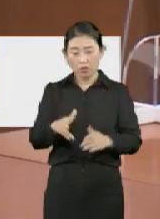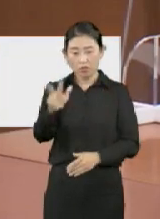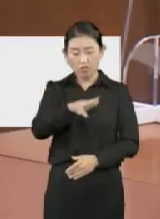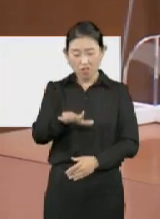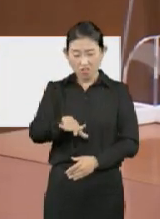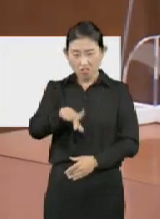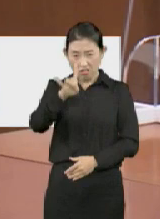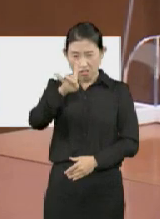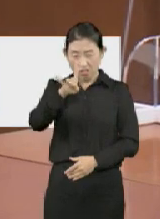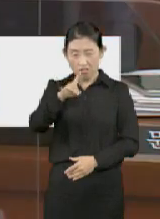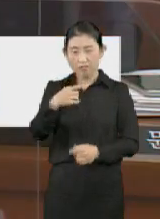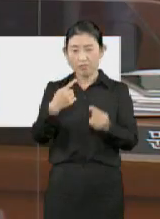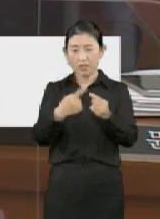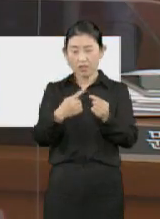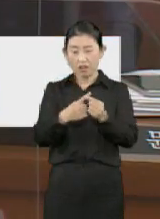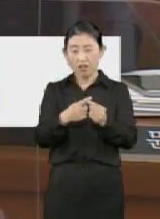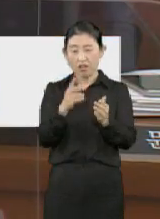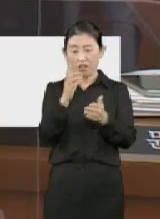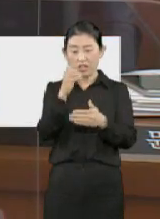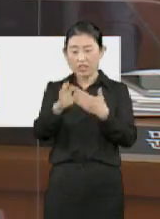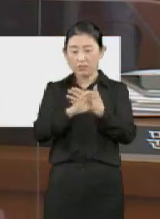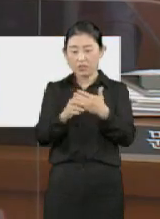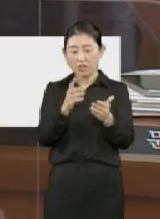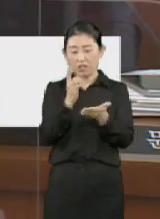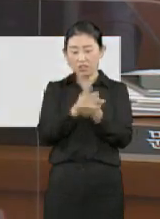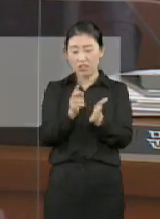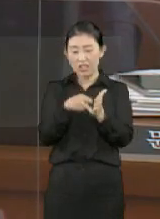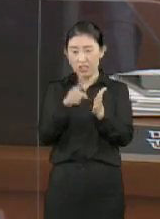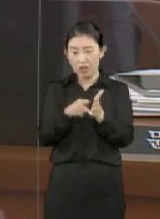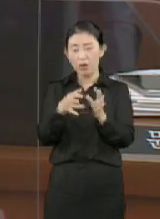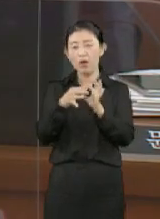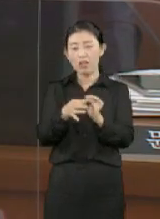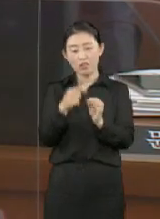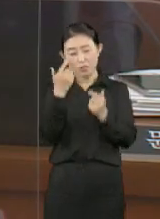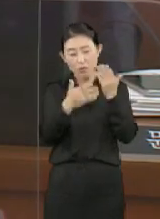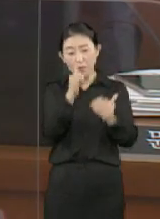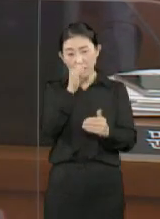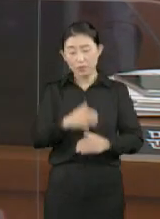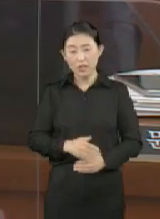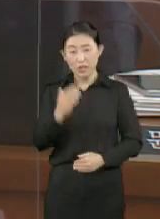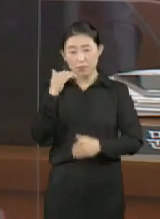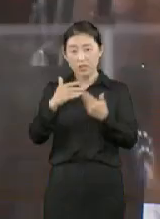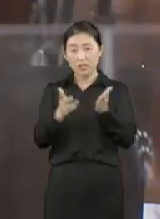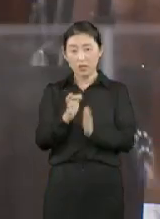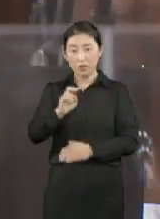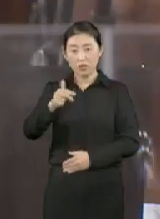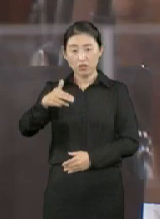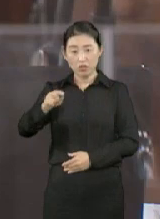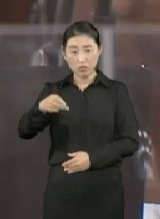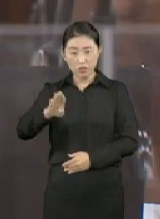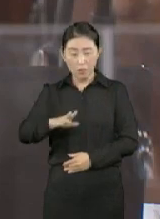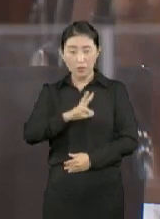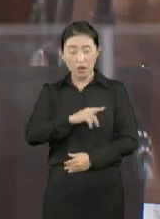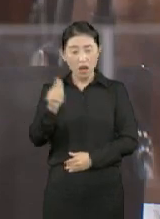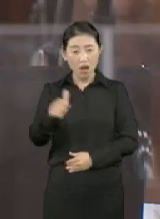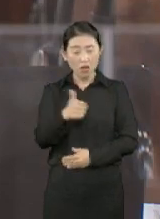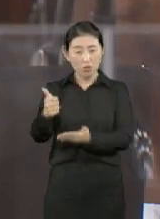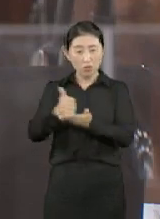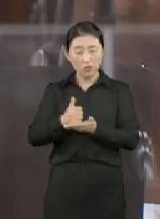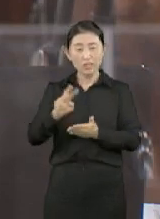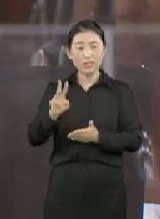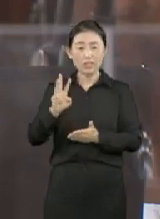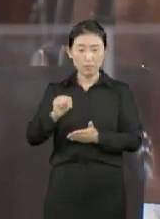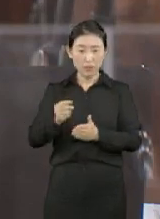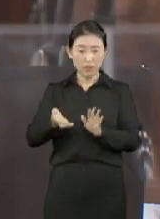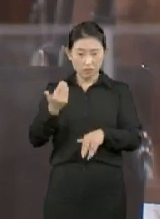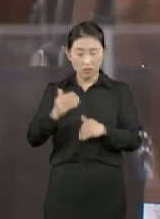유일의 임시 역사로 남아 있는 쳐 만약 문제가 집중 거론됐다 습니다 뭐 민주당 문지 4권은 바로 순간 3만명 인천